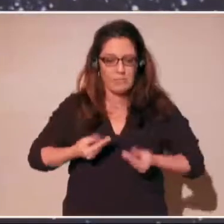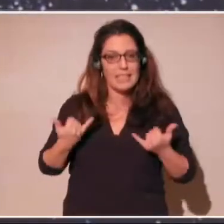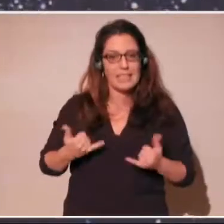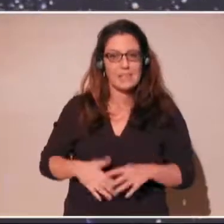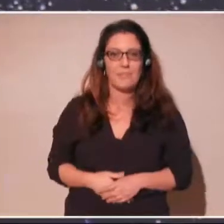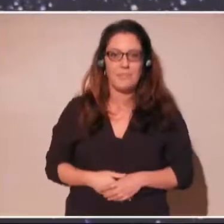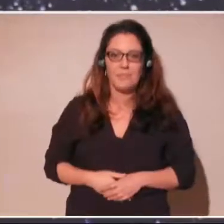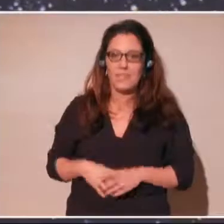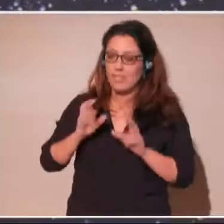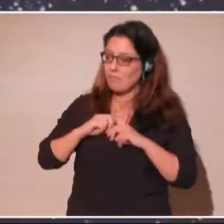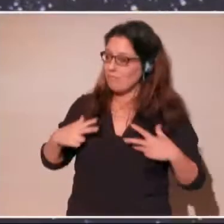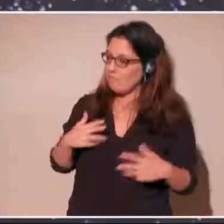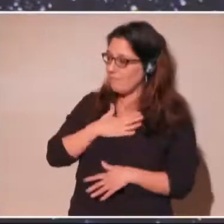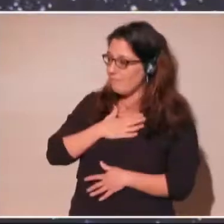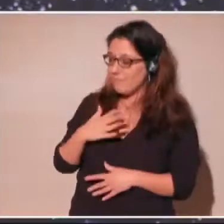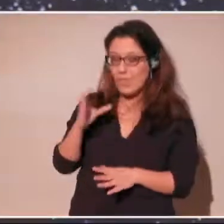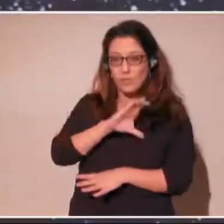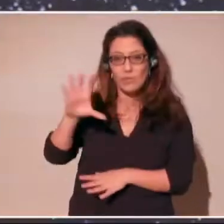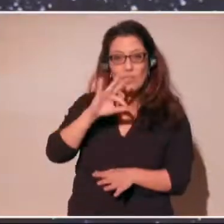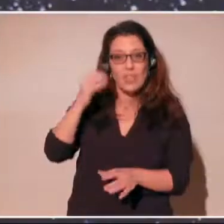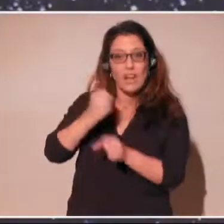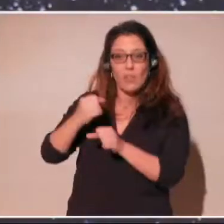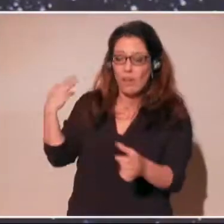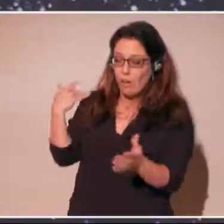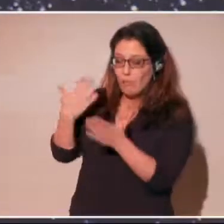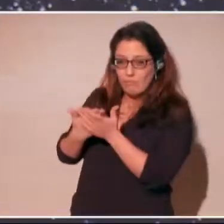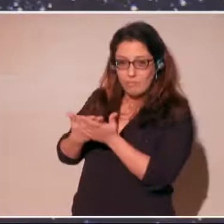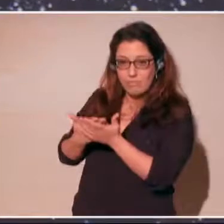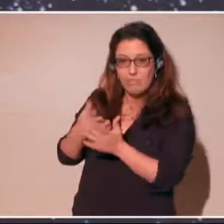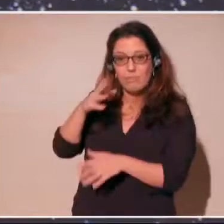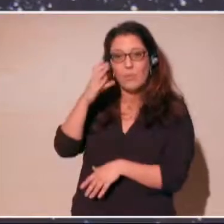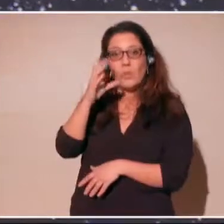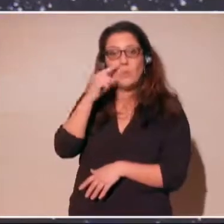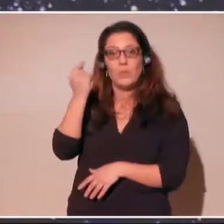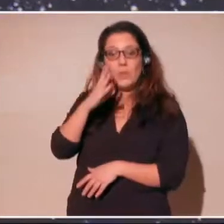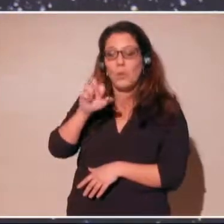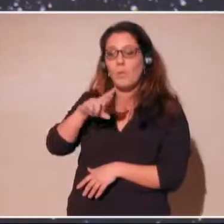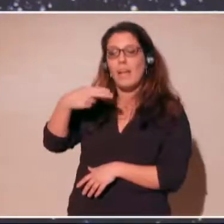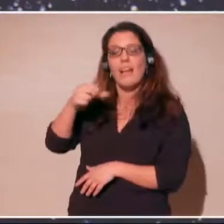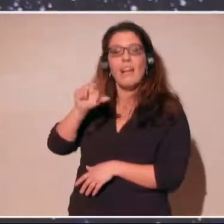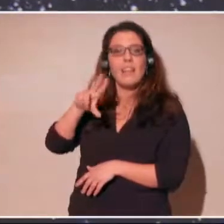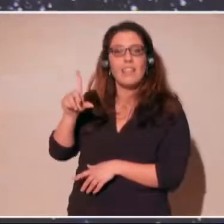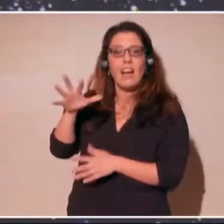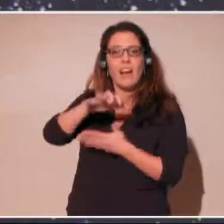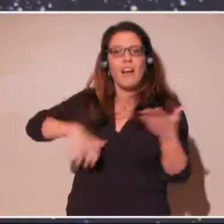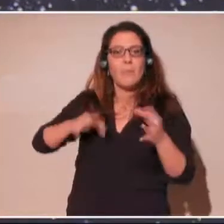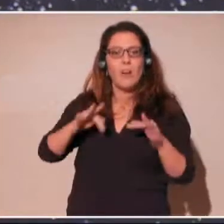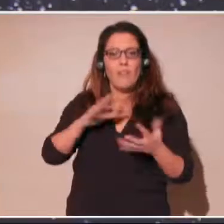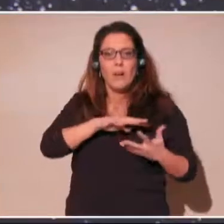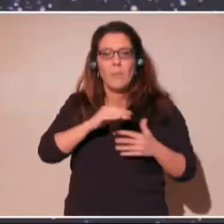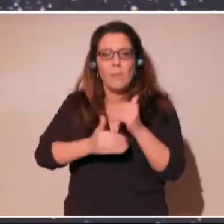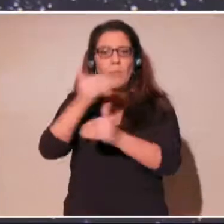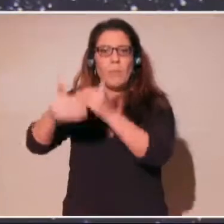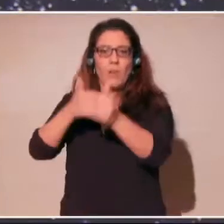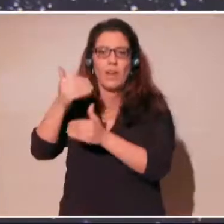Cédric, 150 ans très exactement après Claude Bernard et son rapport sur les progrès et la marche de la physiologie générale remis à